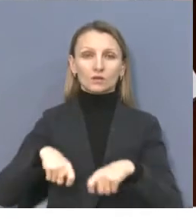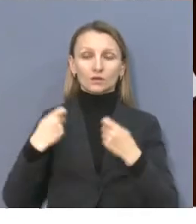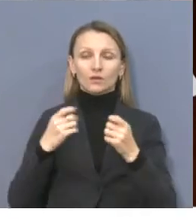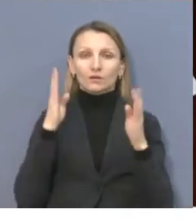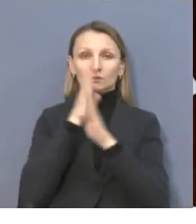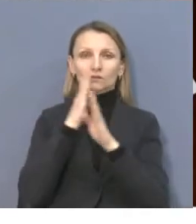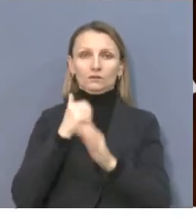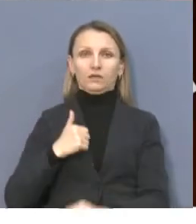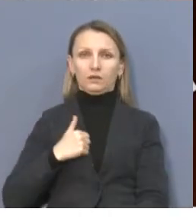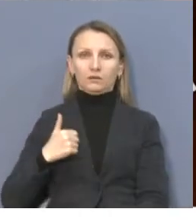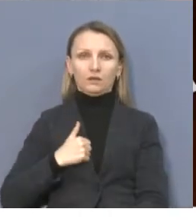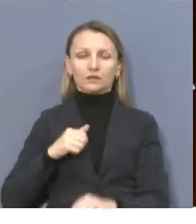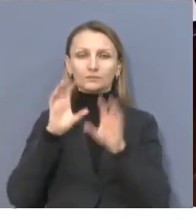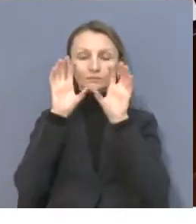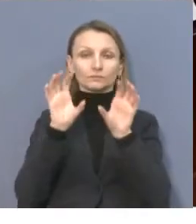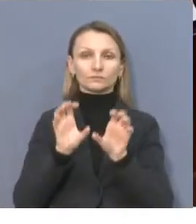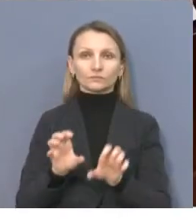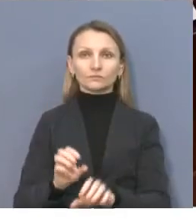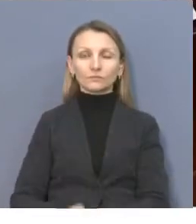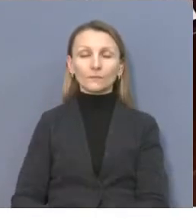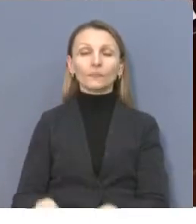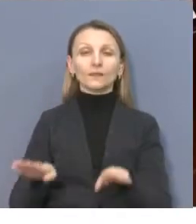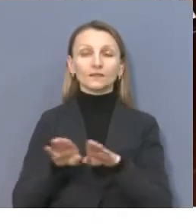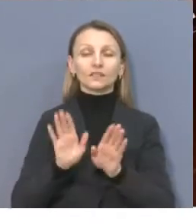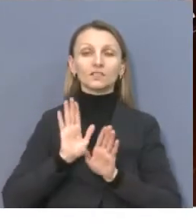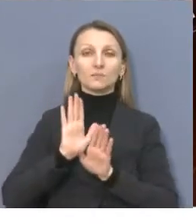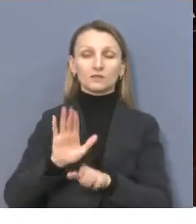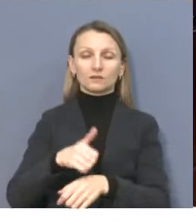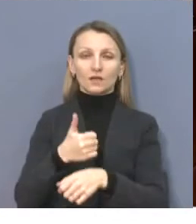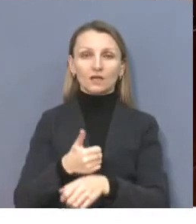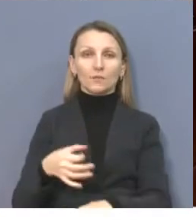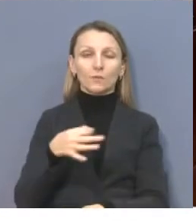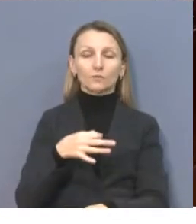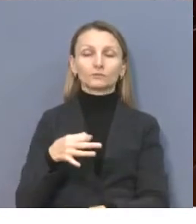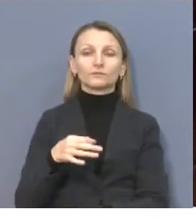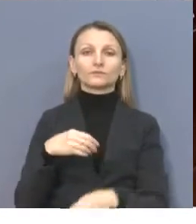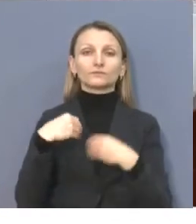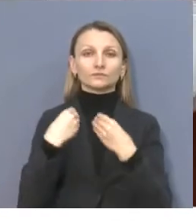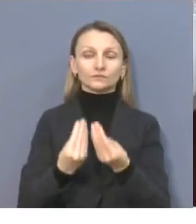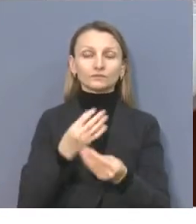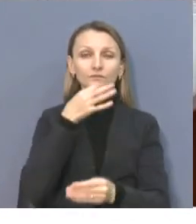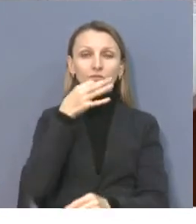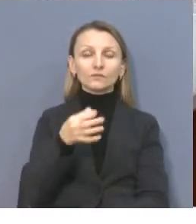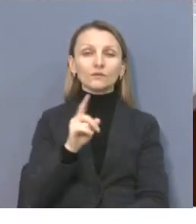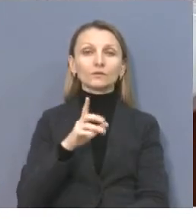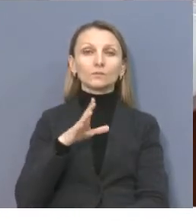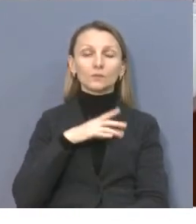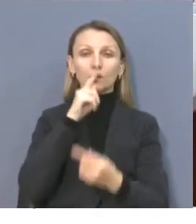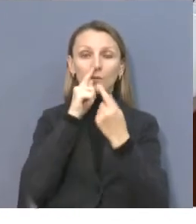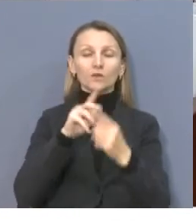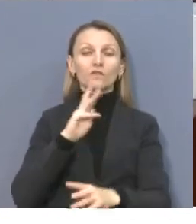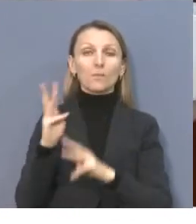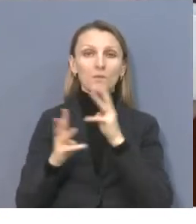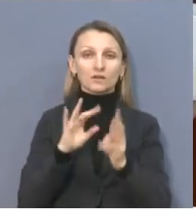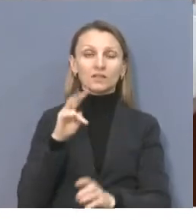территории лесного фонда улусе также заместитель акима области поручил отрегулировать механизмы взаимодействия между противопожарными